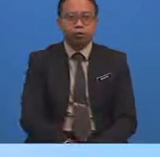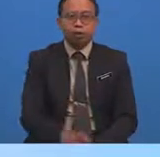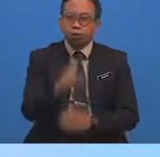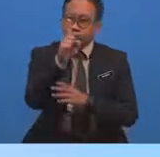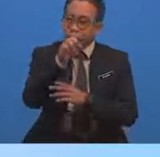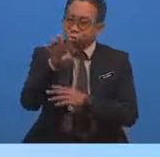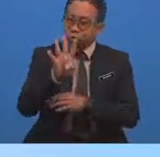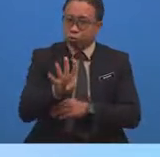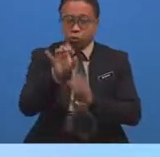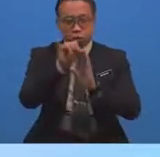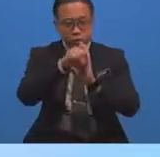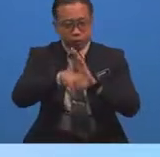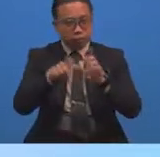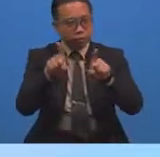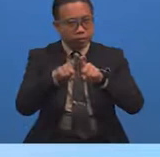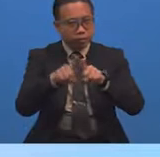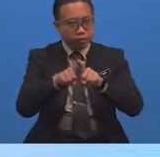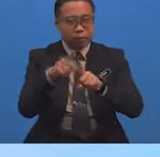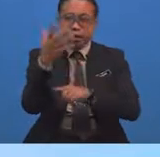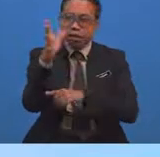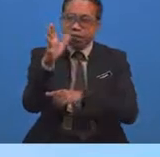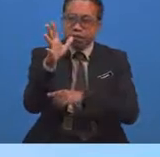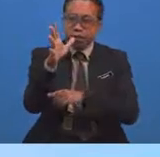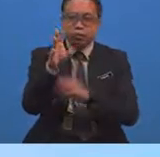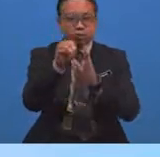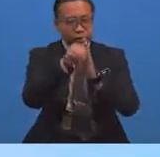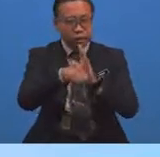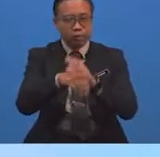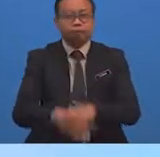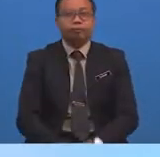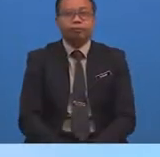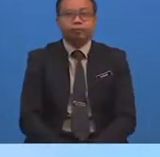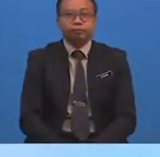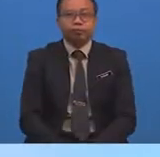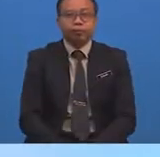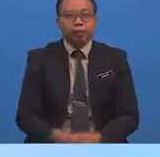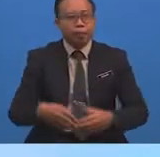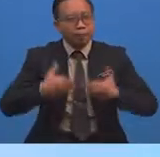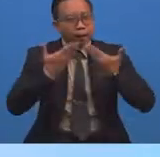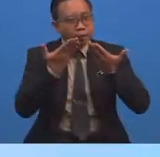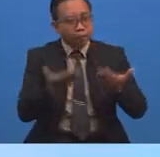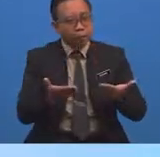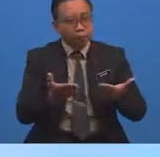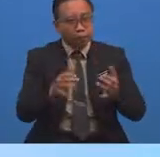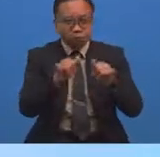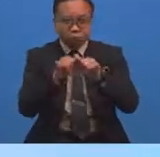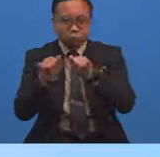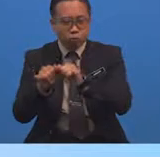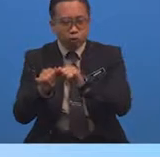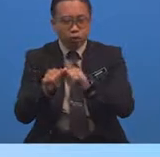jam bersamaan 15 miliknya Bagaimana pula dengan